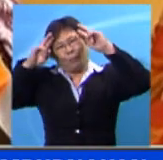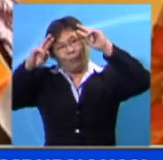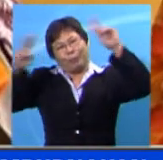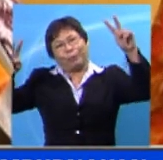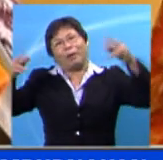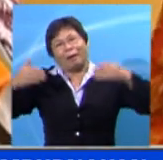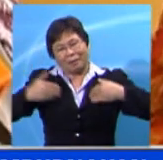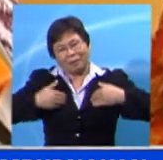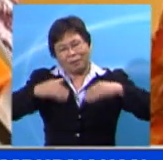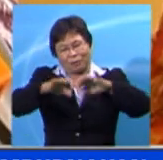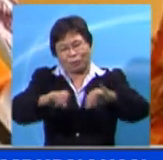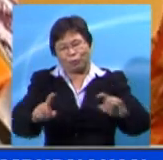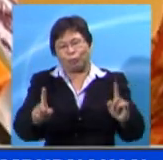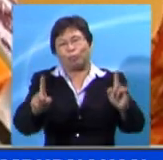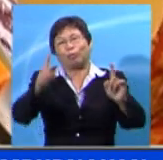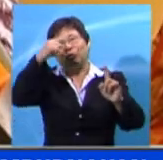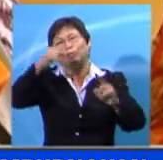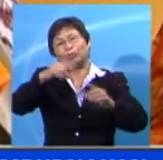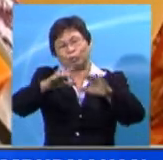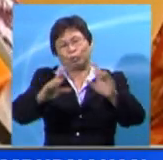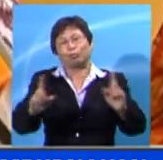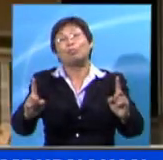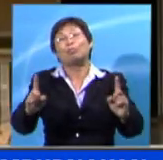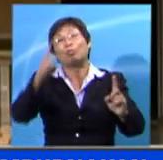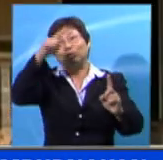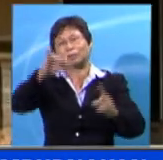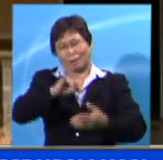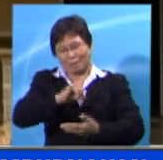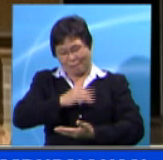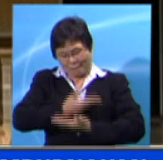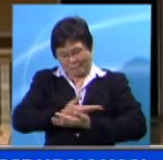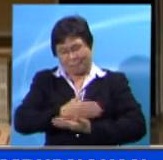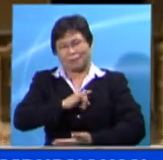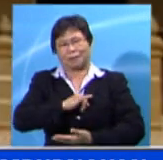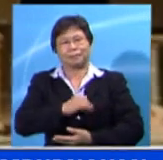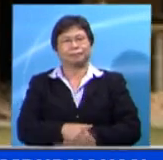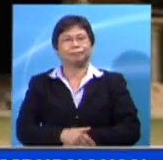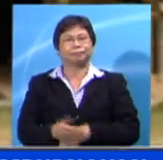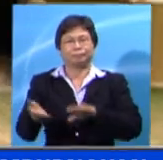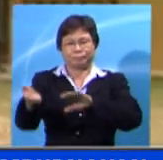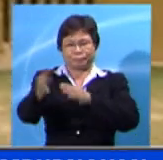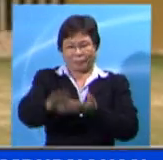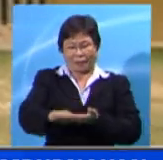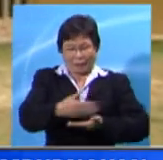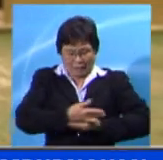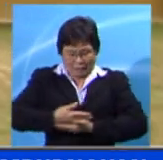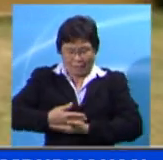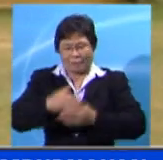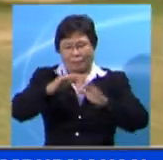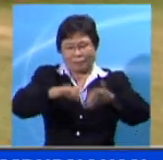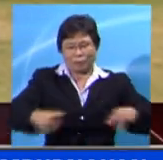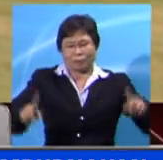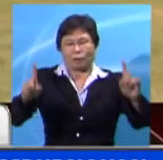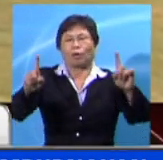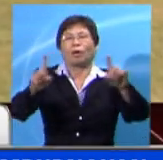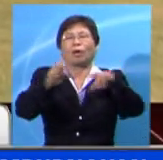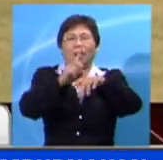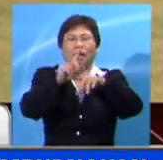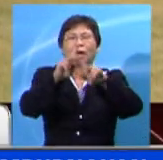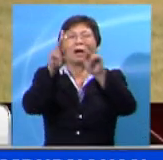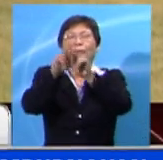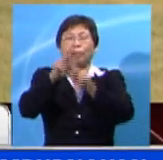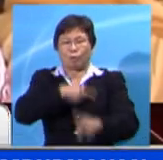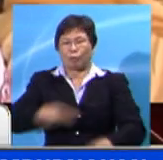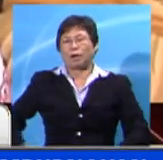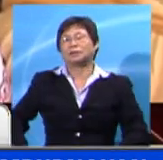kubu untuk anak saya jenazah anaknya akan dikebumikan di Kampung Raja pagoh